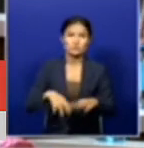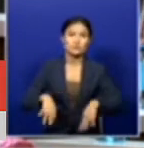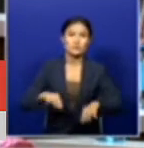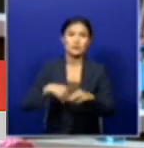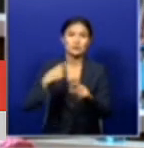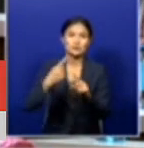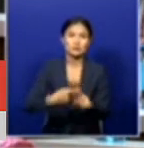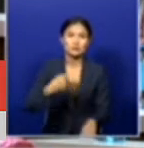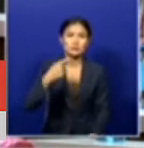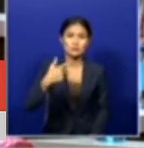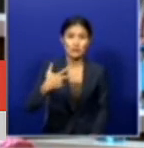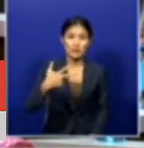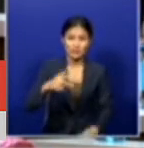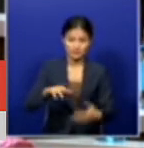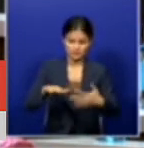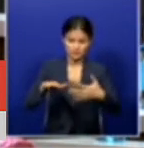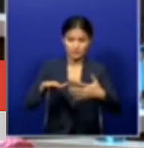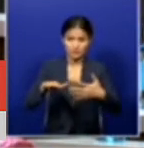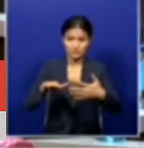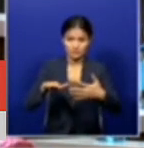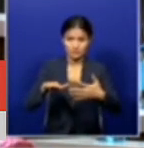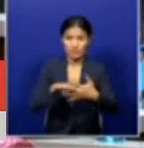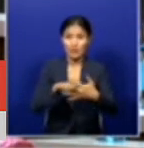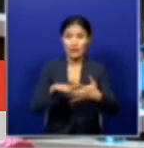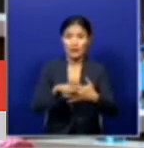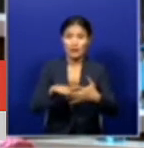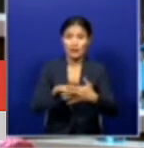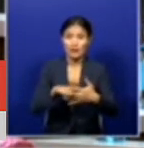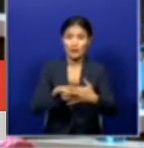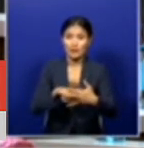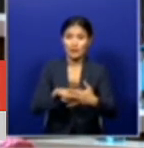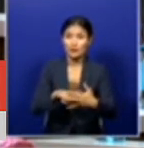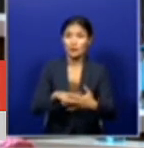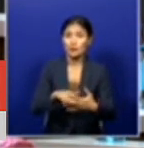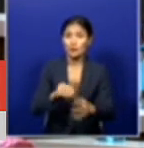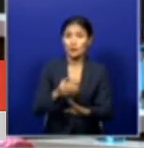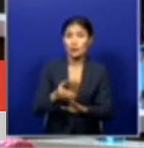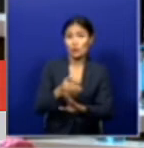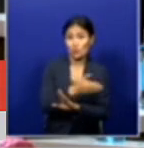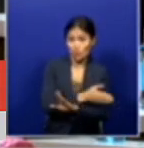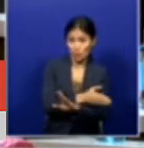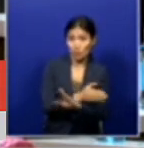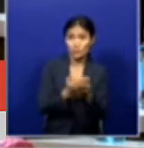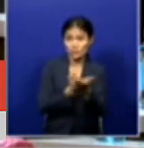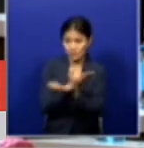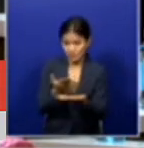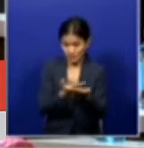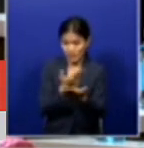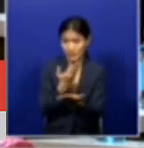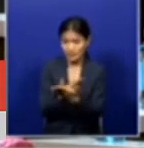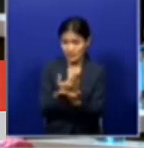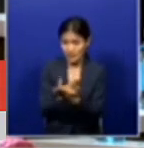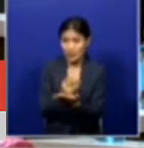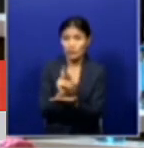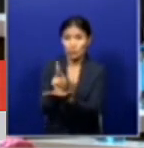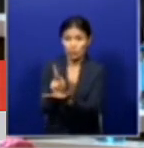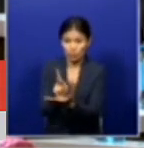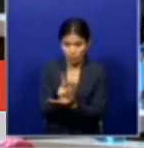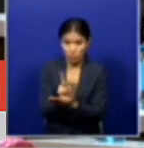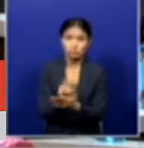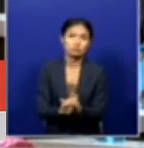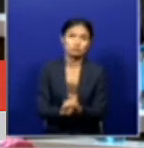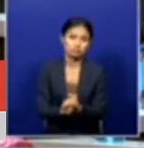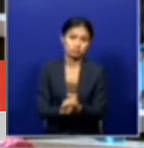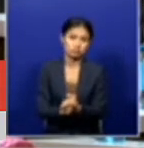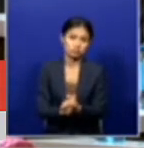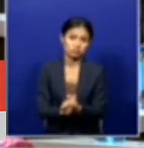2563ก่อนพิจารณาพรก.เงินกู้จำนวน 1.9 ล้านล้านที่เพิ่งพิจารณาผ่าน